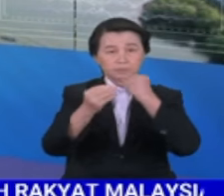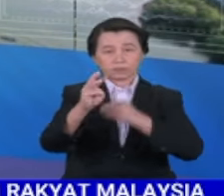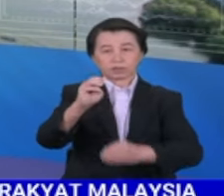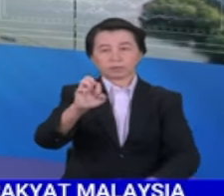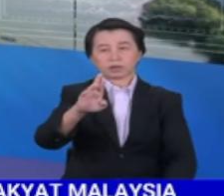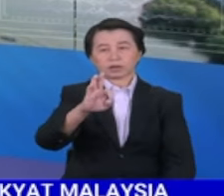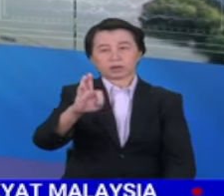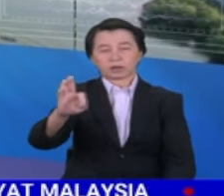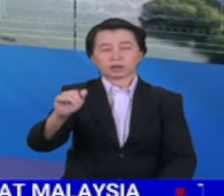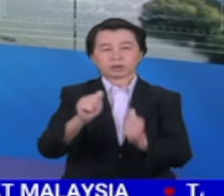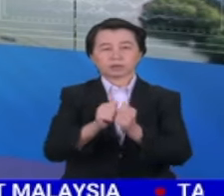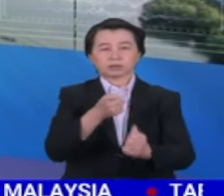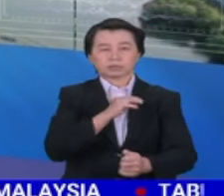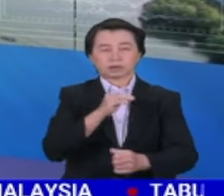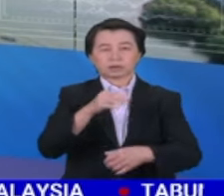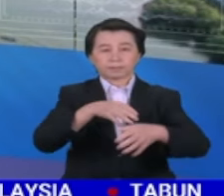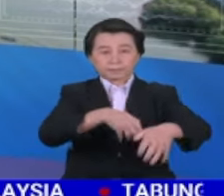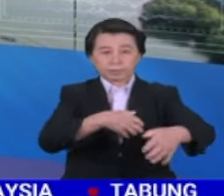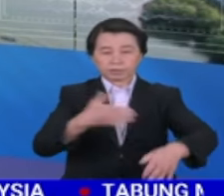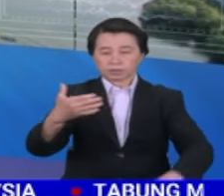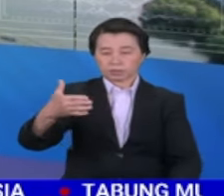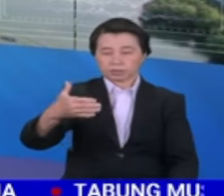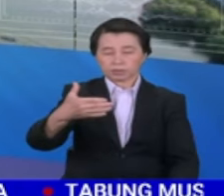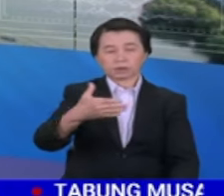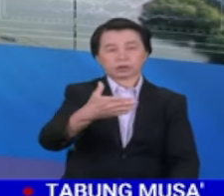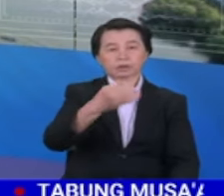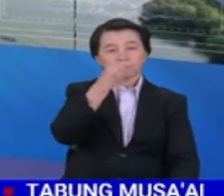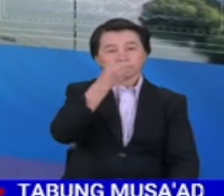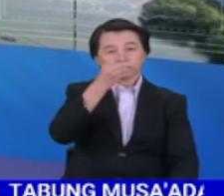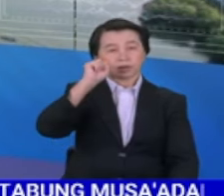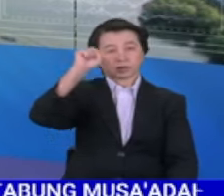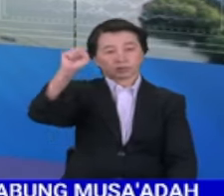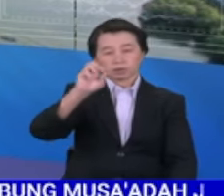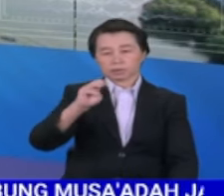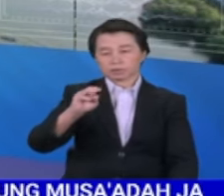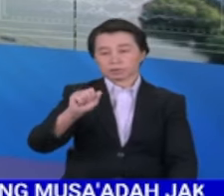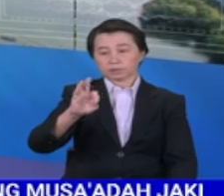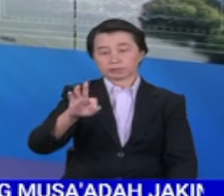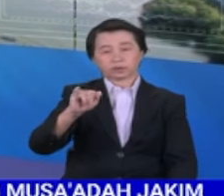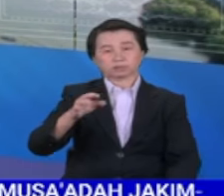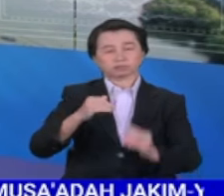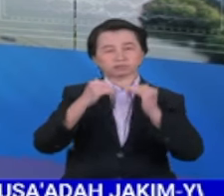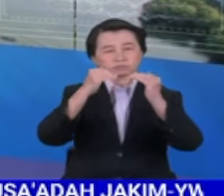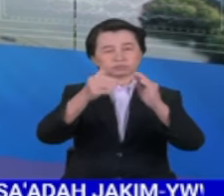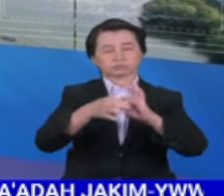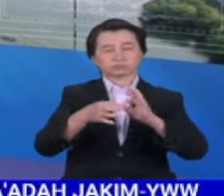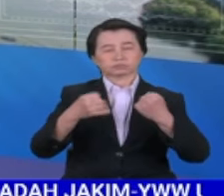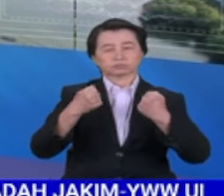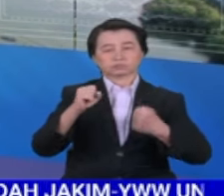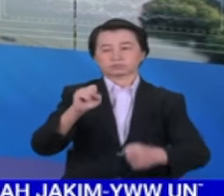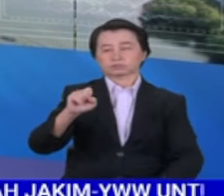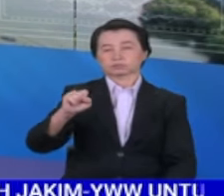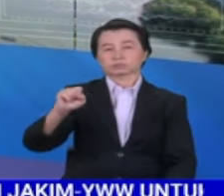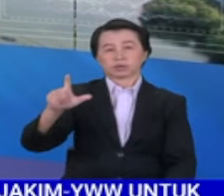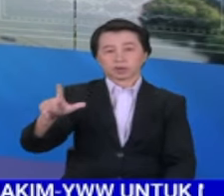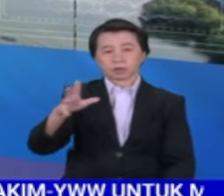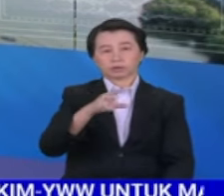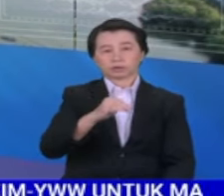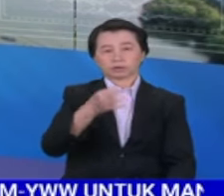mifs dengan Kementerian Pertanian perikanan dan industri makanan Sabah Mafi meningkatkan tahap sehari-hari